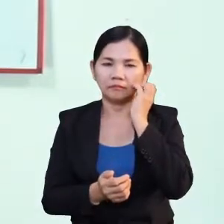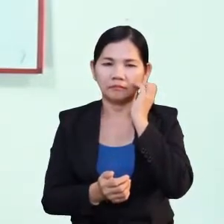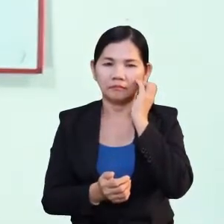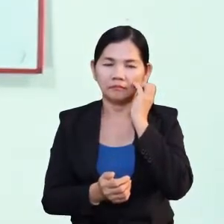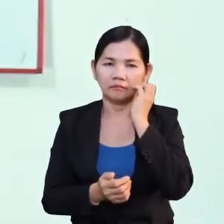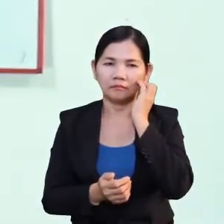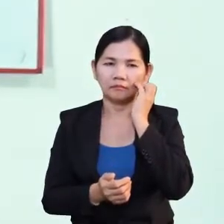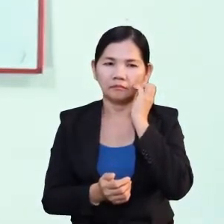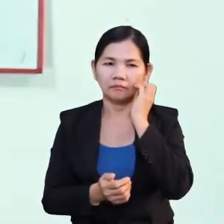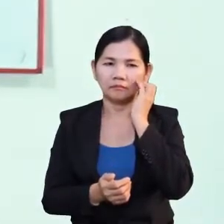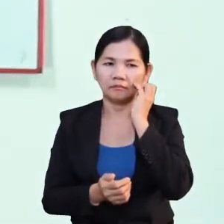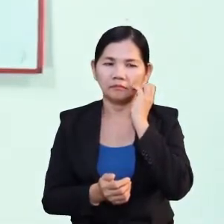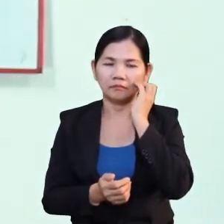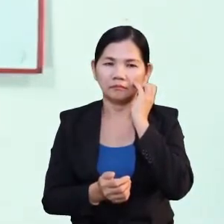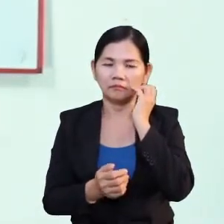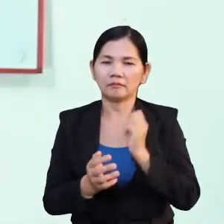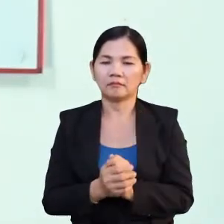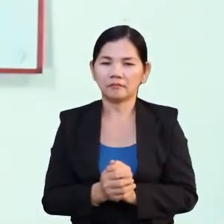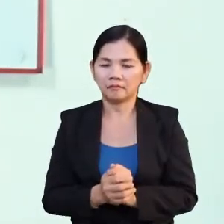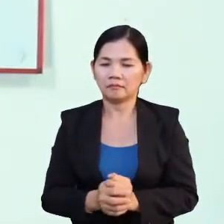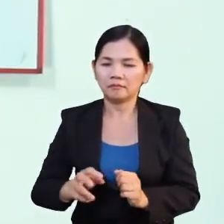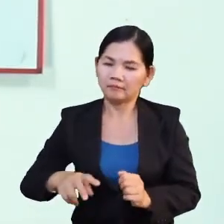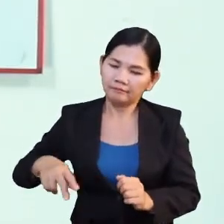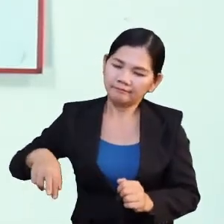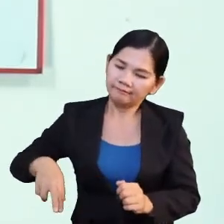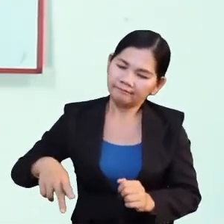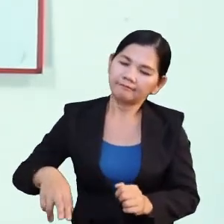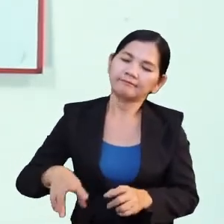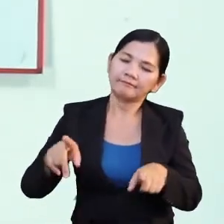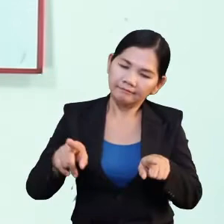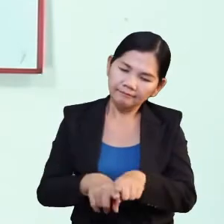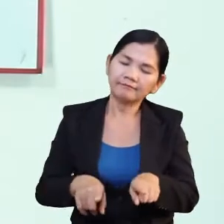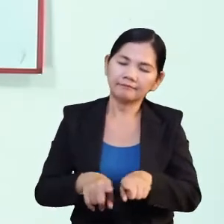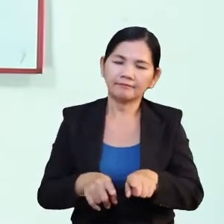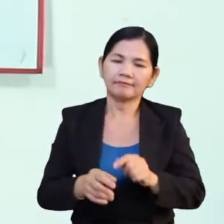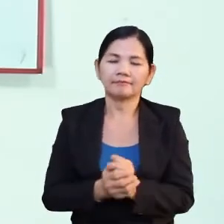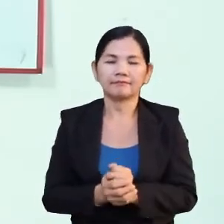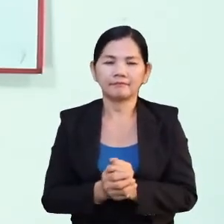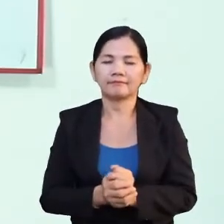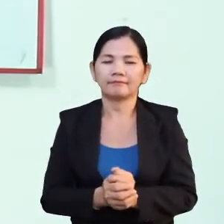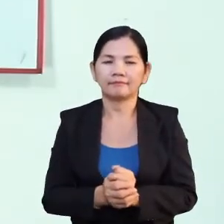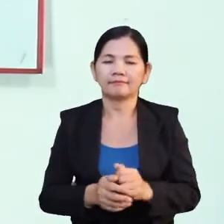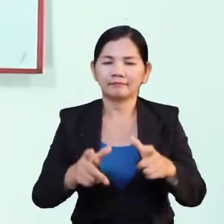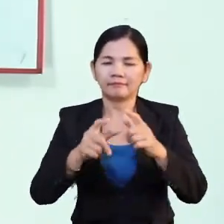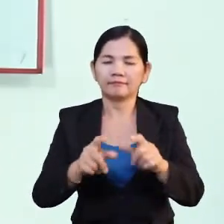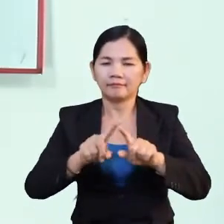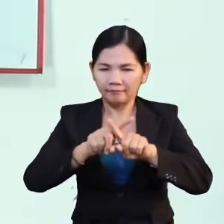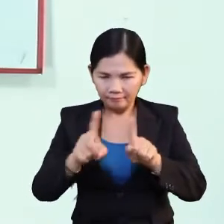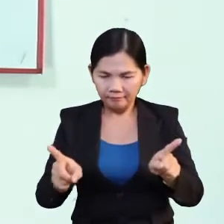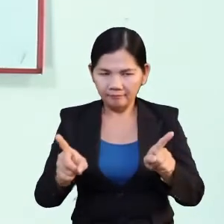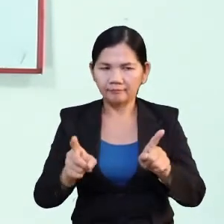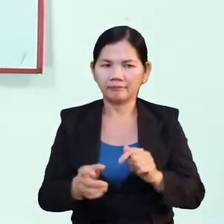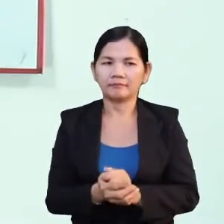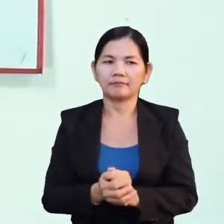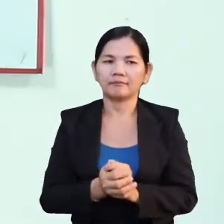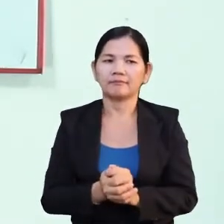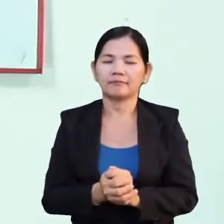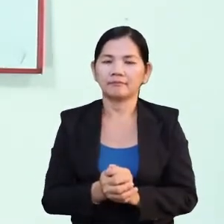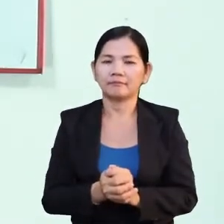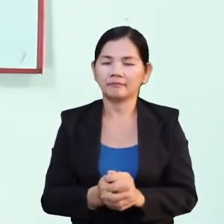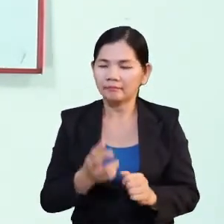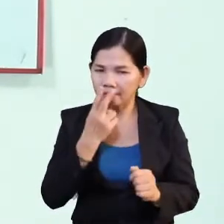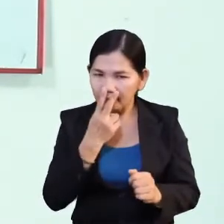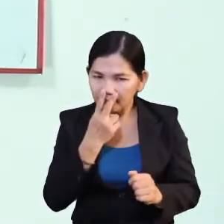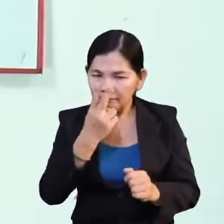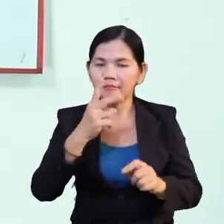ចាអ្នកដំណើរអ្នកដំណើរនឹងដដែលទេតើយើងមើលកន្លែងណាដែលខុសគ្នាកូនរកកន្លែងខុសឃើញ